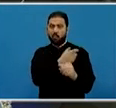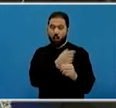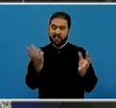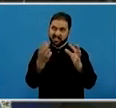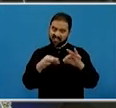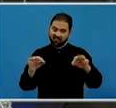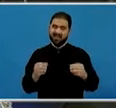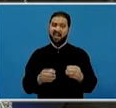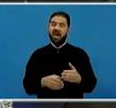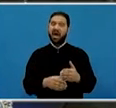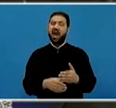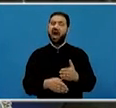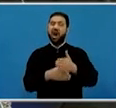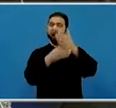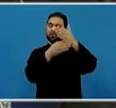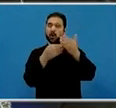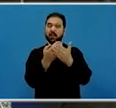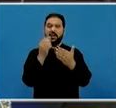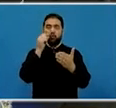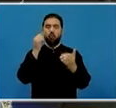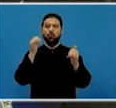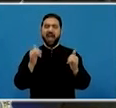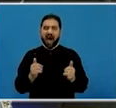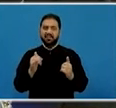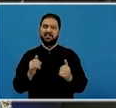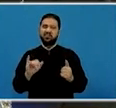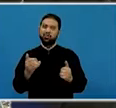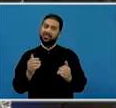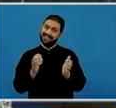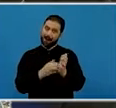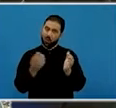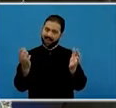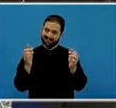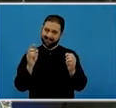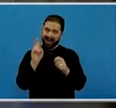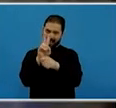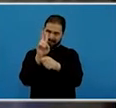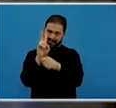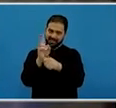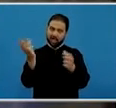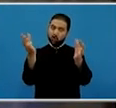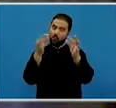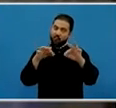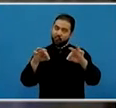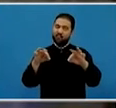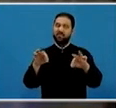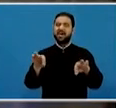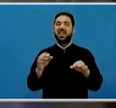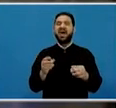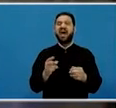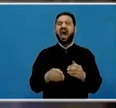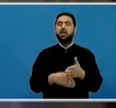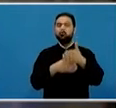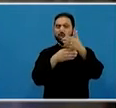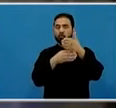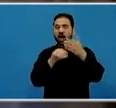fie profitabilă și omului de astăzi. Bineînțeles că trebuie să fie folosită cu discernământ și până la un anumit punct. Relația personală și directă între